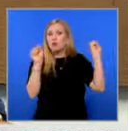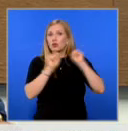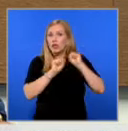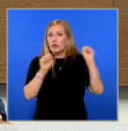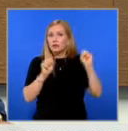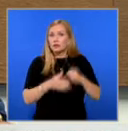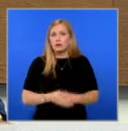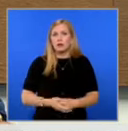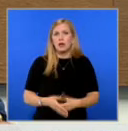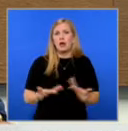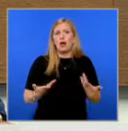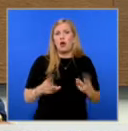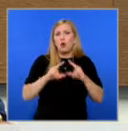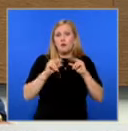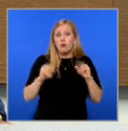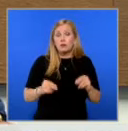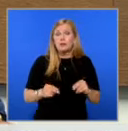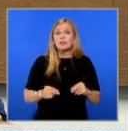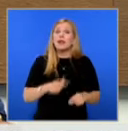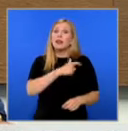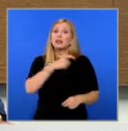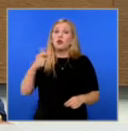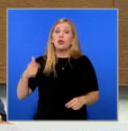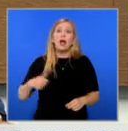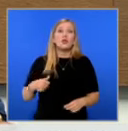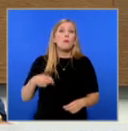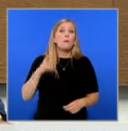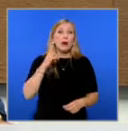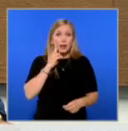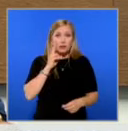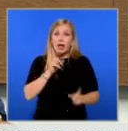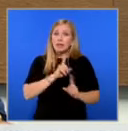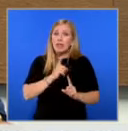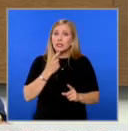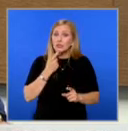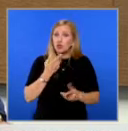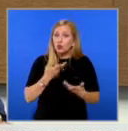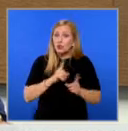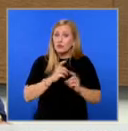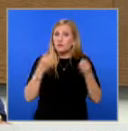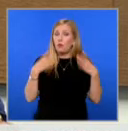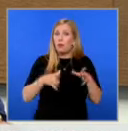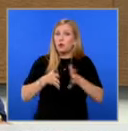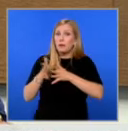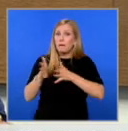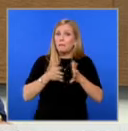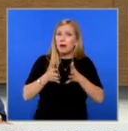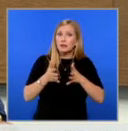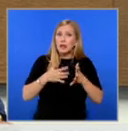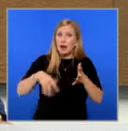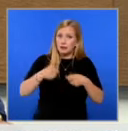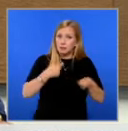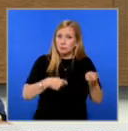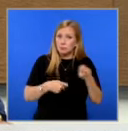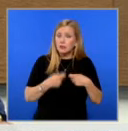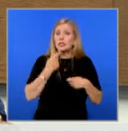чиста проба национално предателство не защото не сме за свободния пазар а защото не може